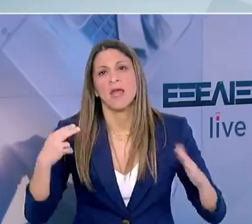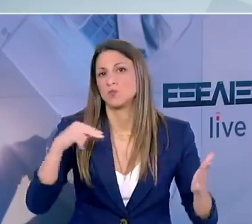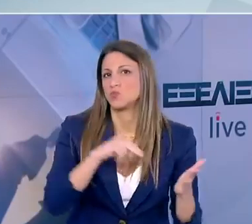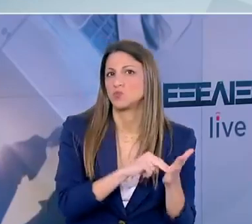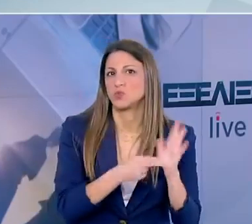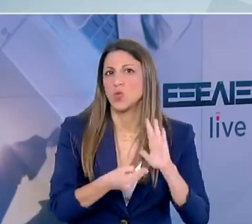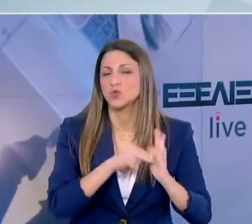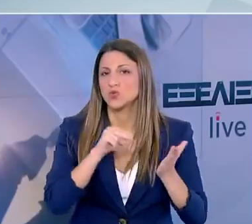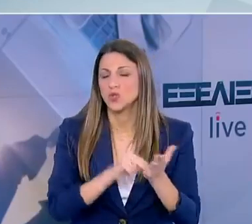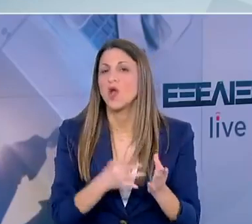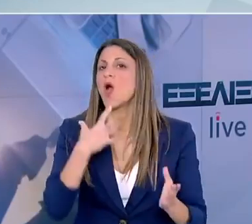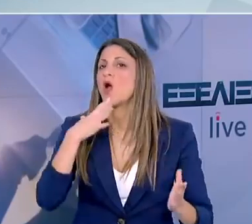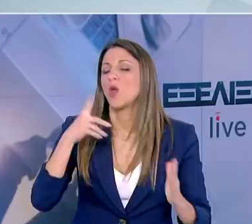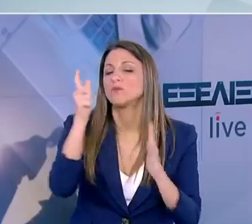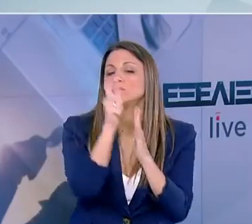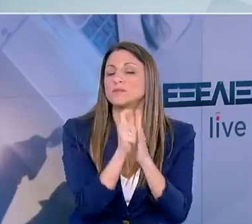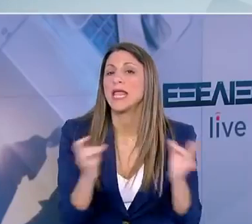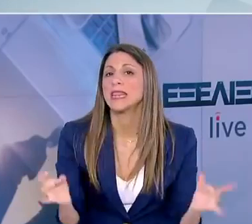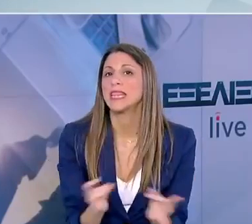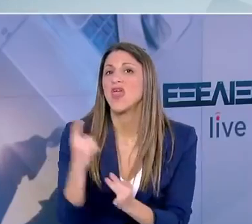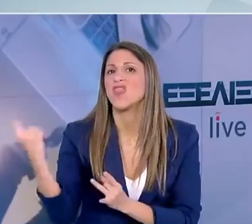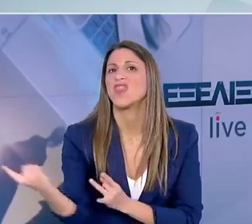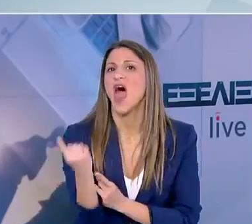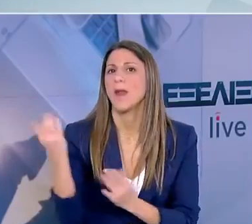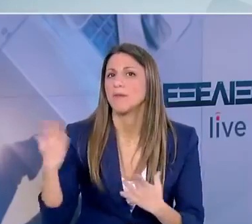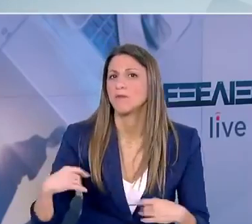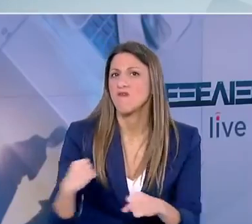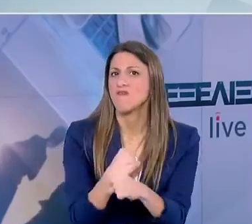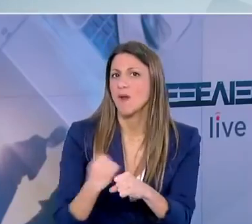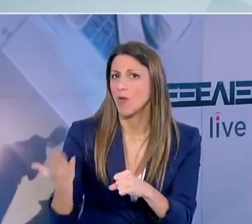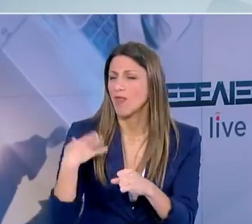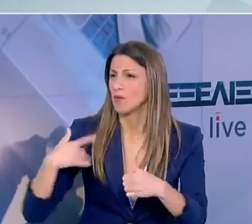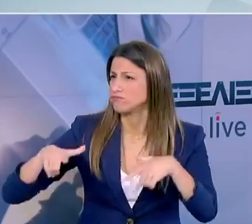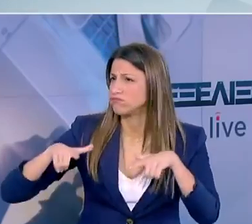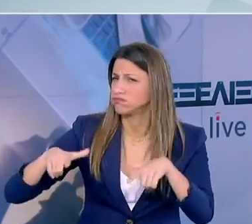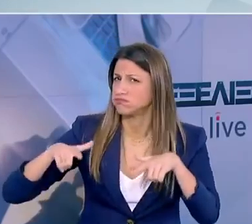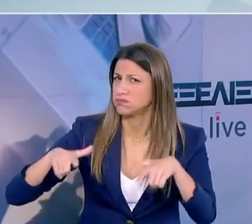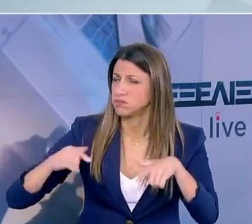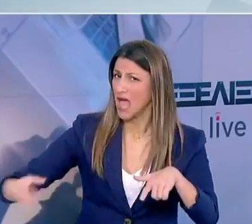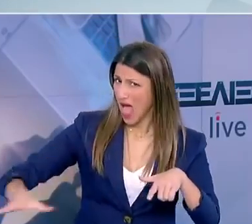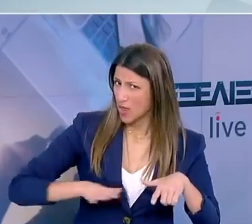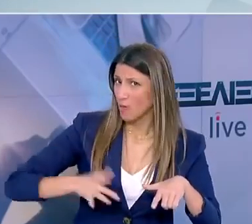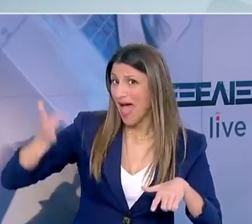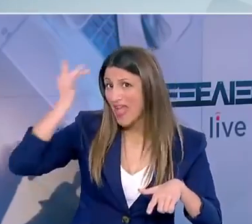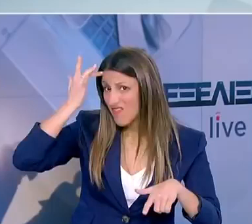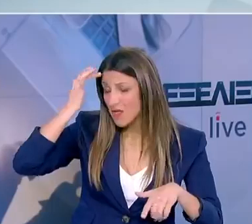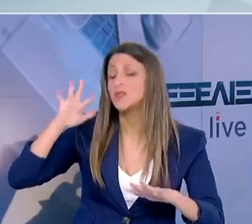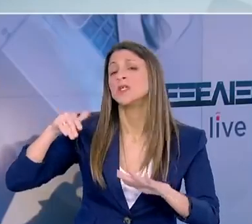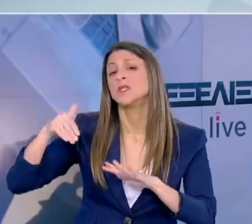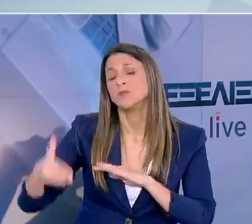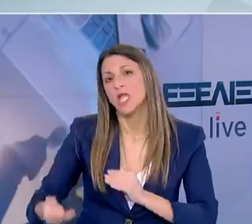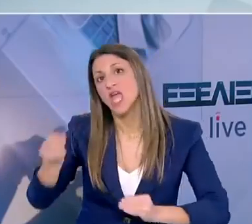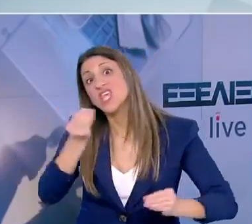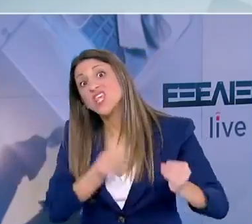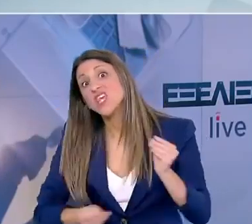προσοχή, γιατί καταγράφηκε ότι η έλλειψη αυτής της θεραπευτικής αντιμετώπισης, της καλύτερης δυνατής θεραπευτικής αντιμετώπισης, μπορεί να οδηγήσει σε